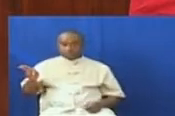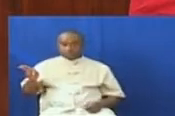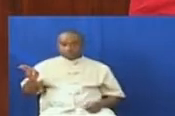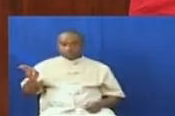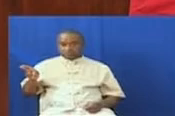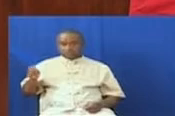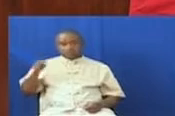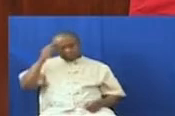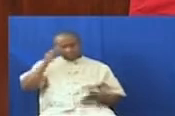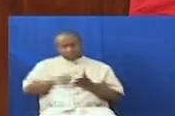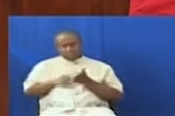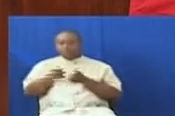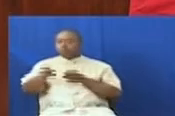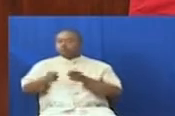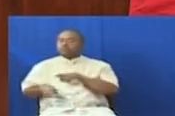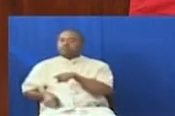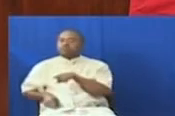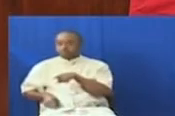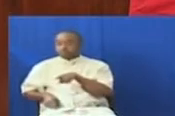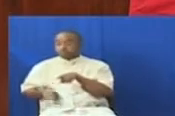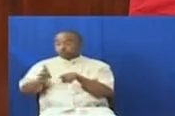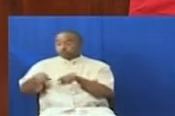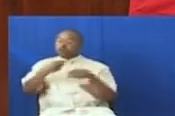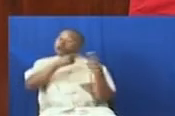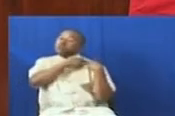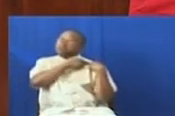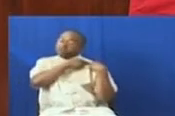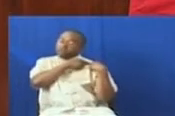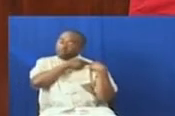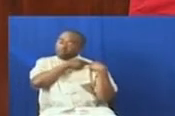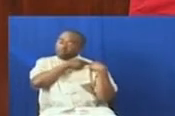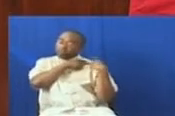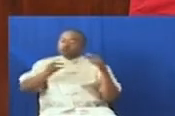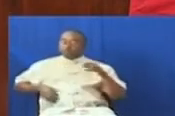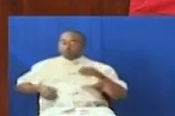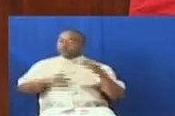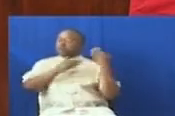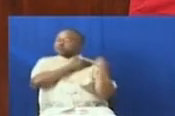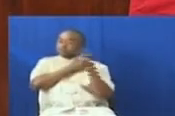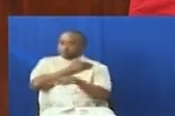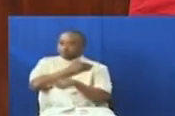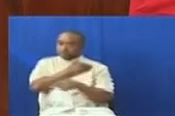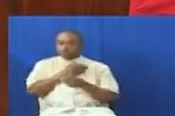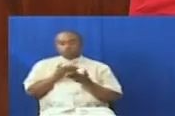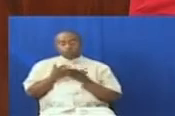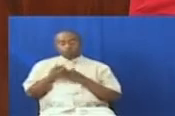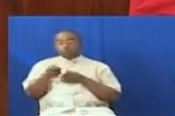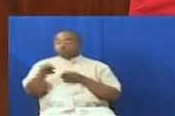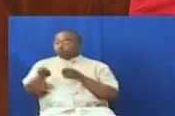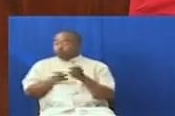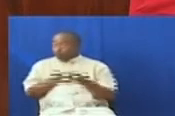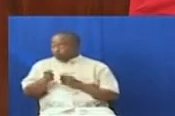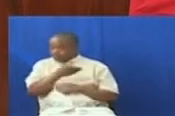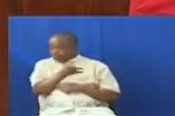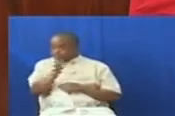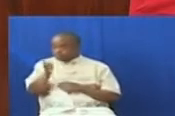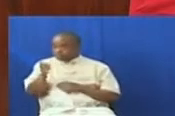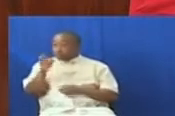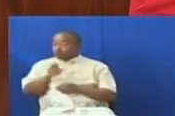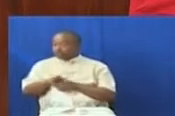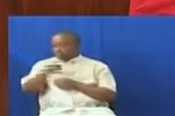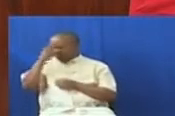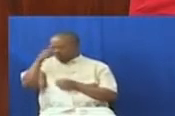ni mkurugenzi wa halmashauri. Haya yote yanafanyika kwa maana wakurugenzi kwa namna moja au nyingine wanabariki haya